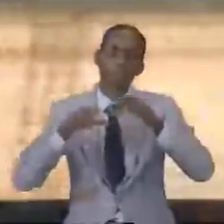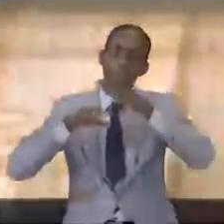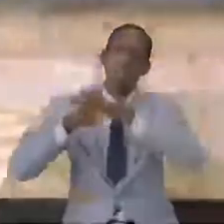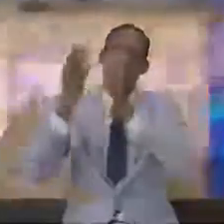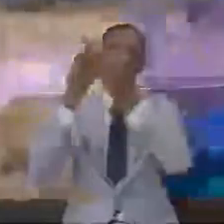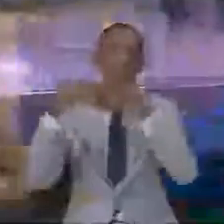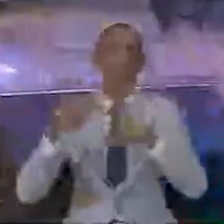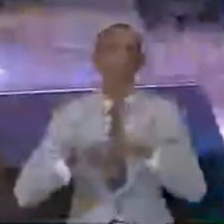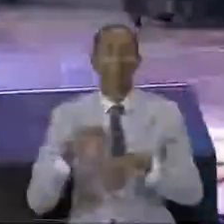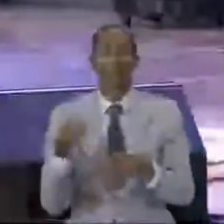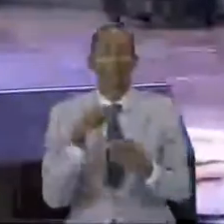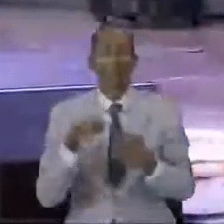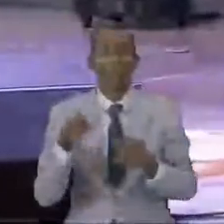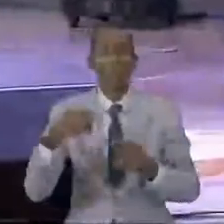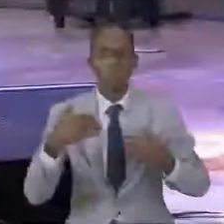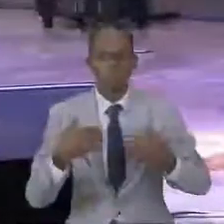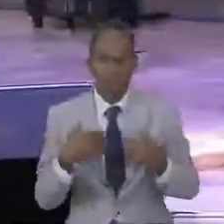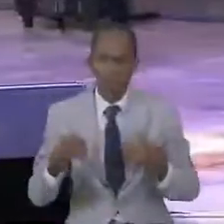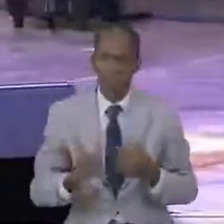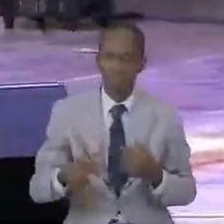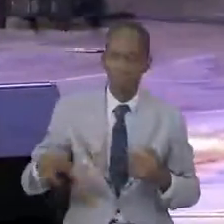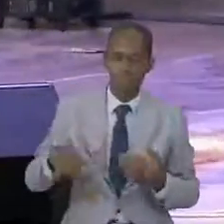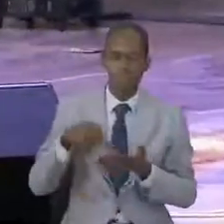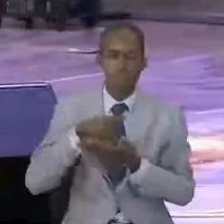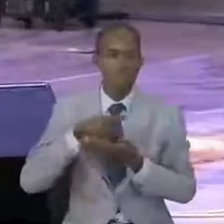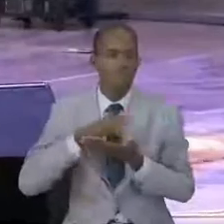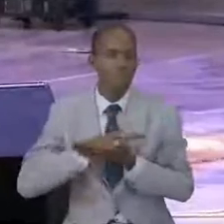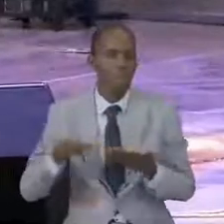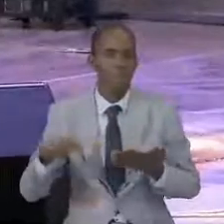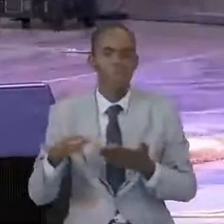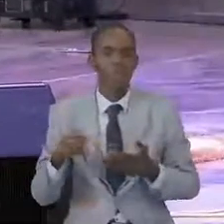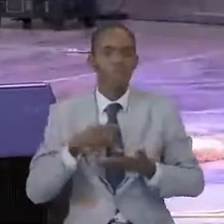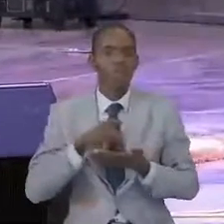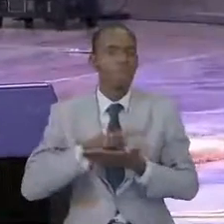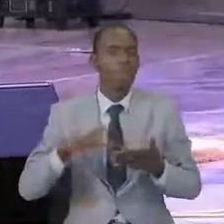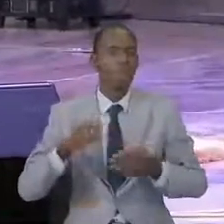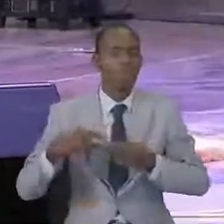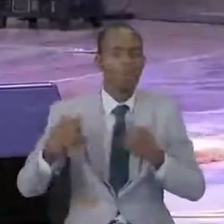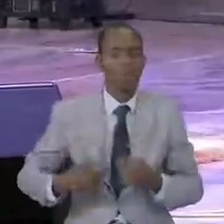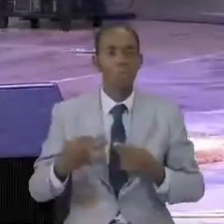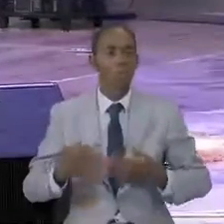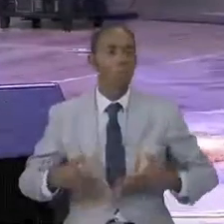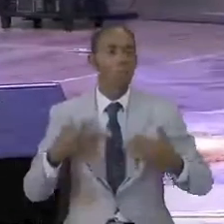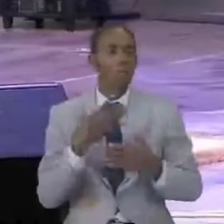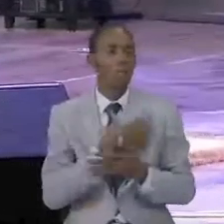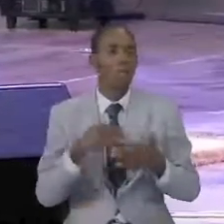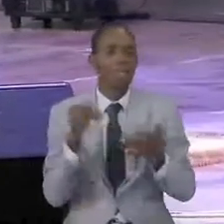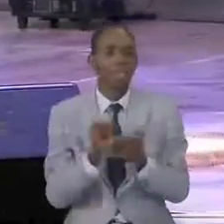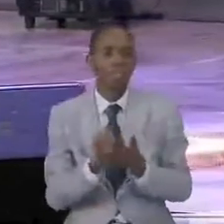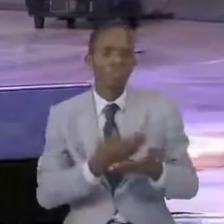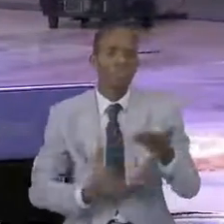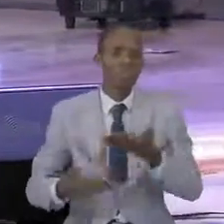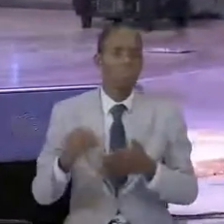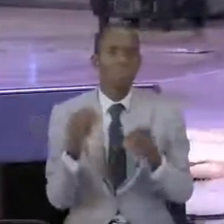semé la pureté de cœur la pureté de vivre la pureté de l'association et des interactions dans